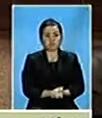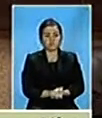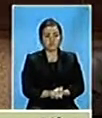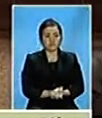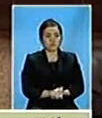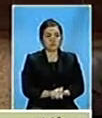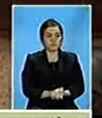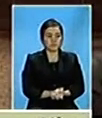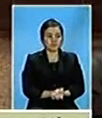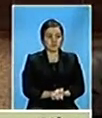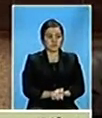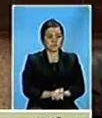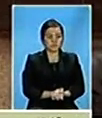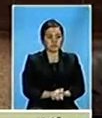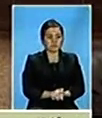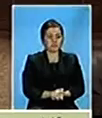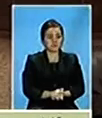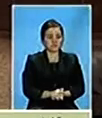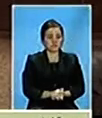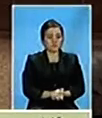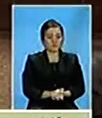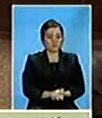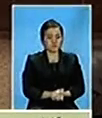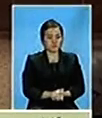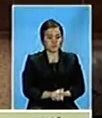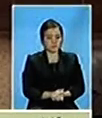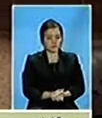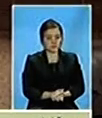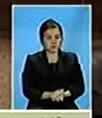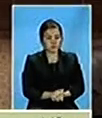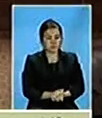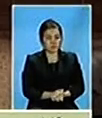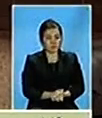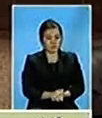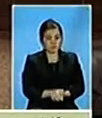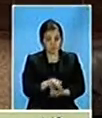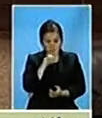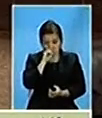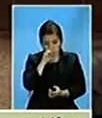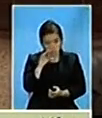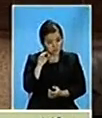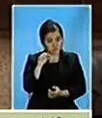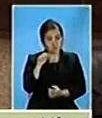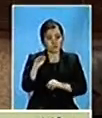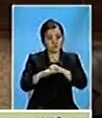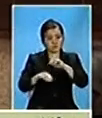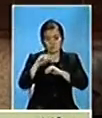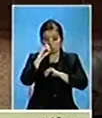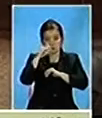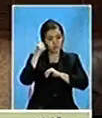แล้วยังไม่มีหลักใดที่จะประกันได้ว่าต่อไปข้างหน้าพระบัญญั